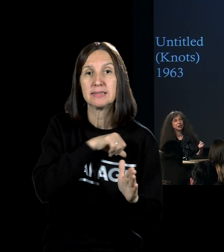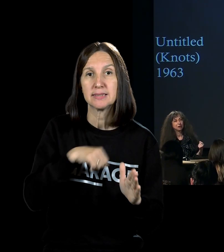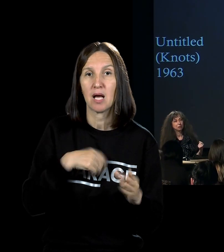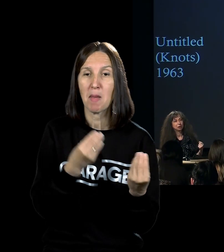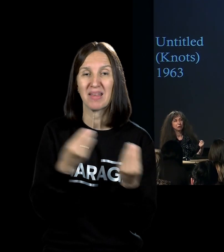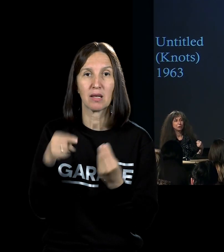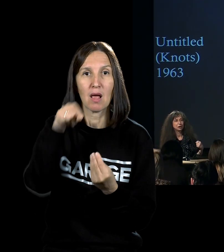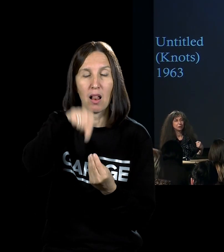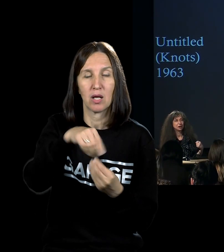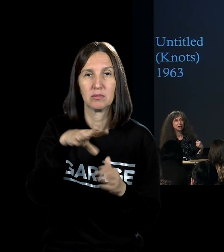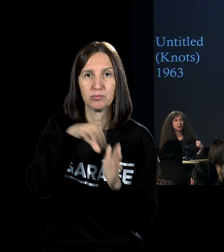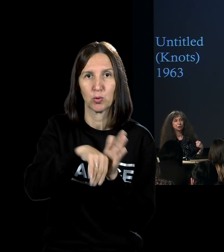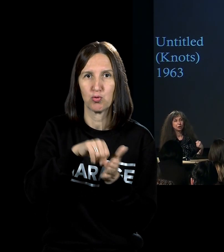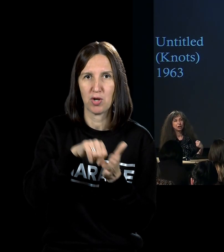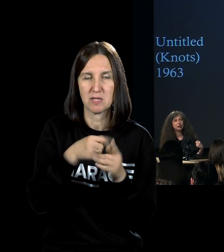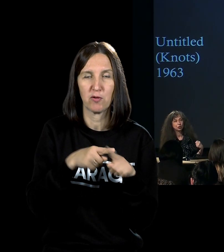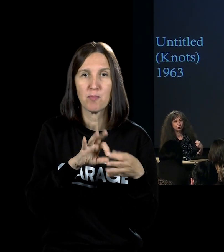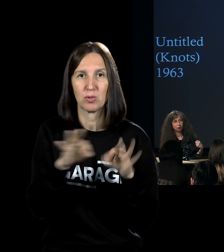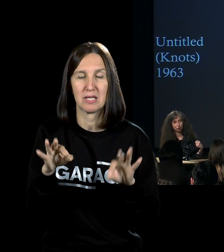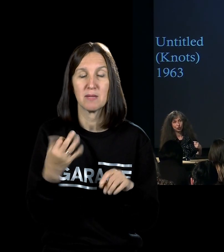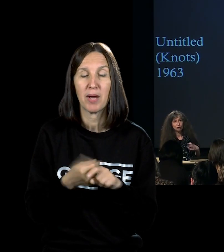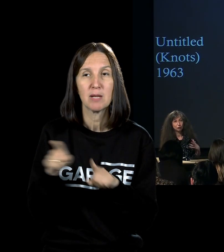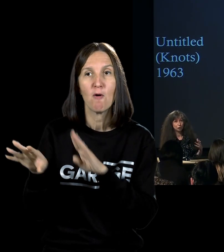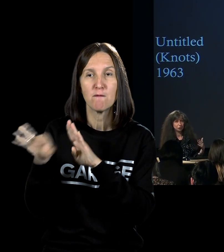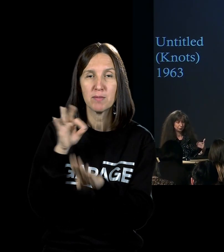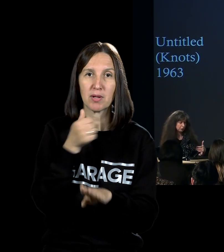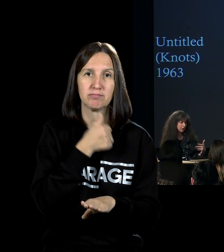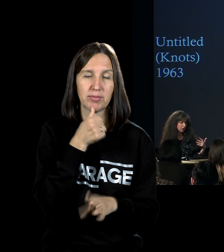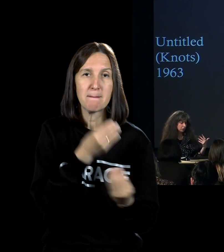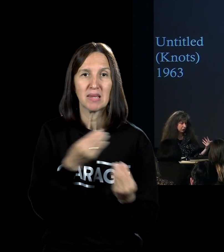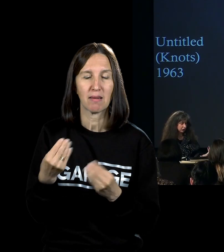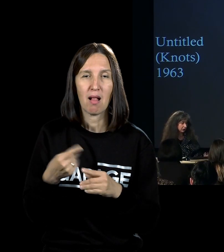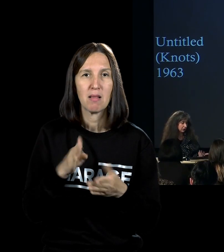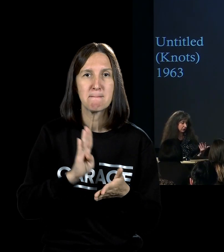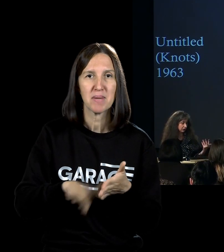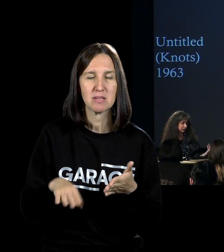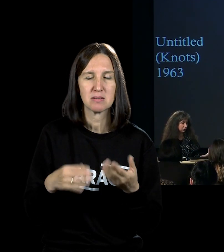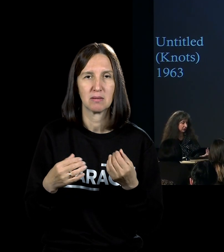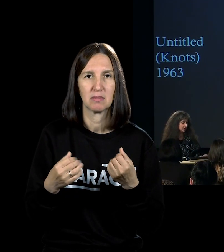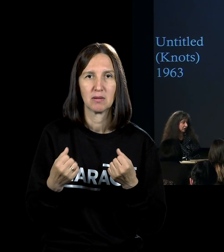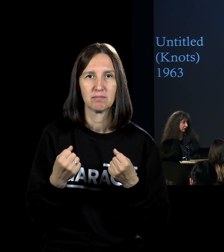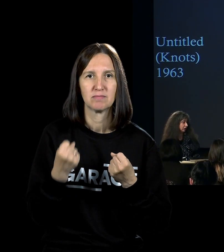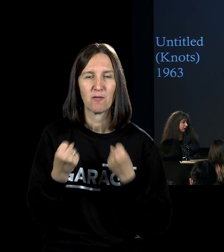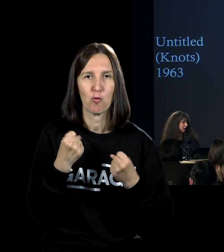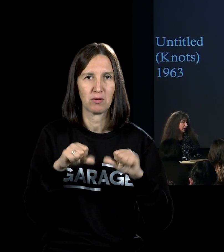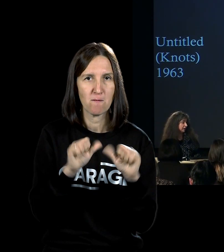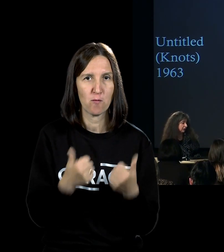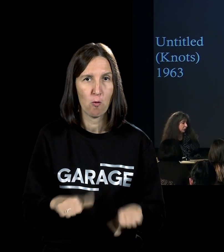сами материалы, поэтому он выбирает материалы, которые не держат форму. И его, так сказать, с